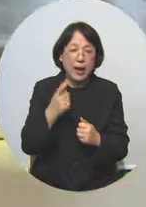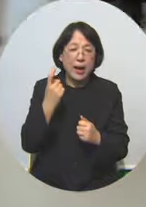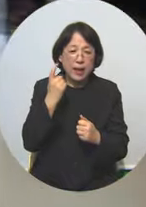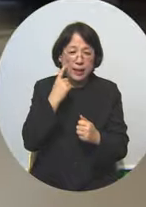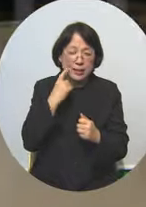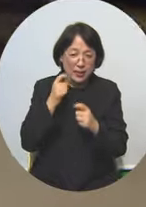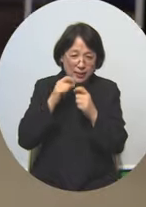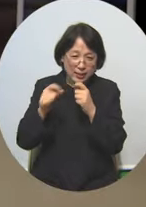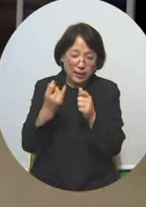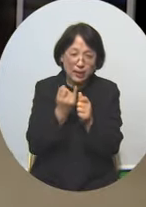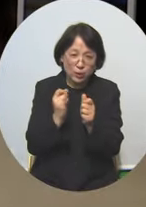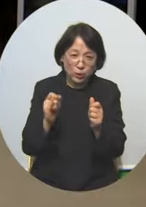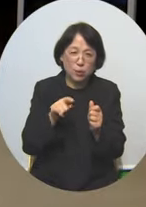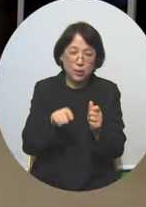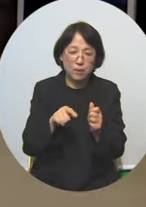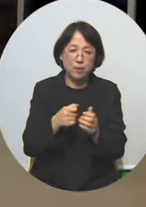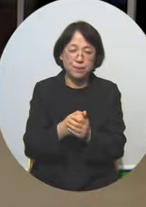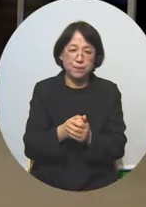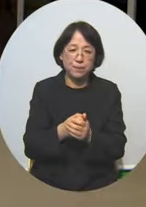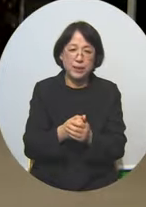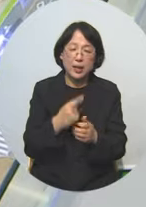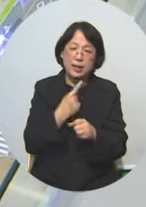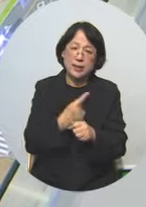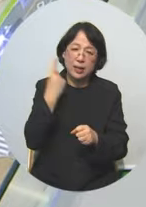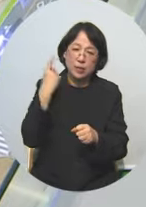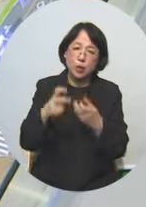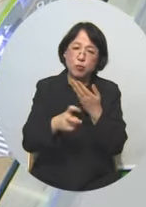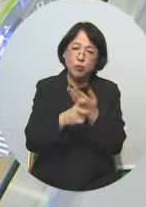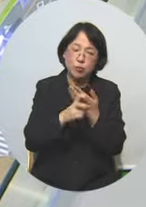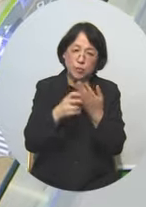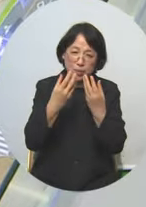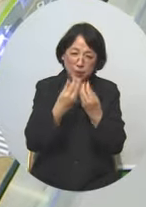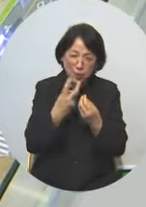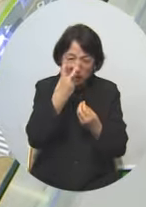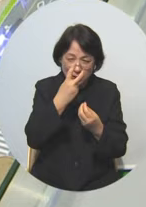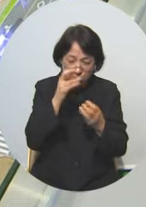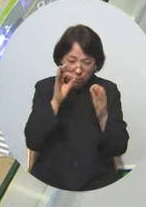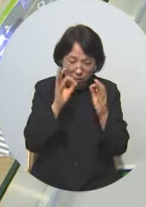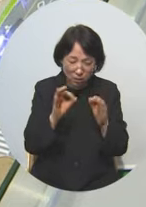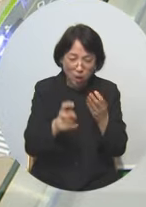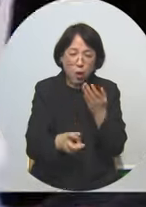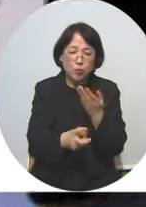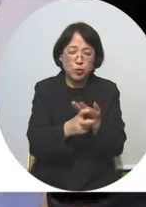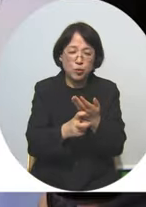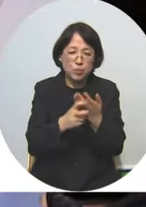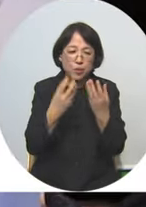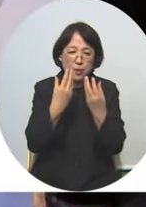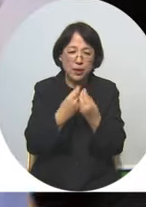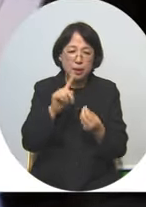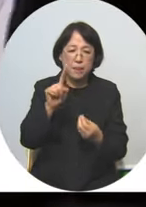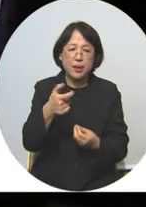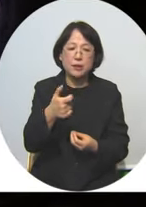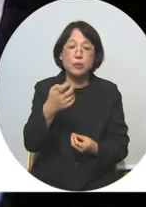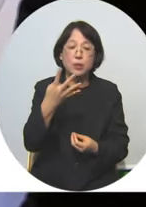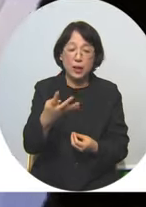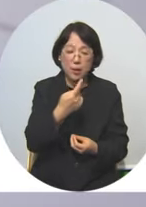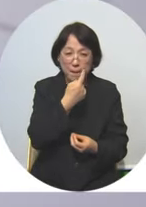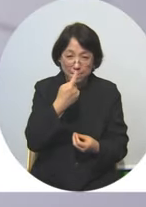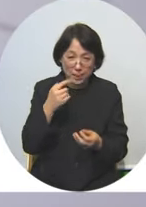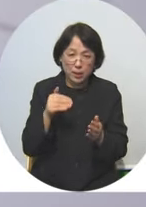국토교통부가 지난해 하반기 청약 당첨 사례를 살펴봤더니 부정청약 사례가 모두 154건